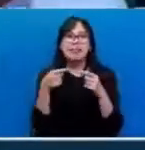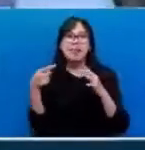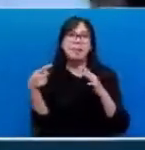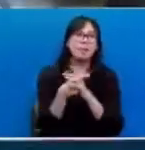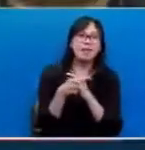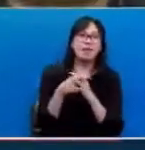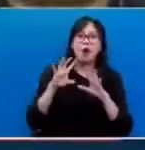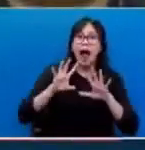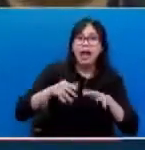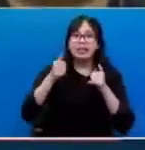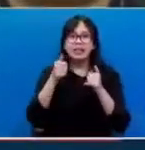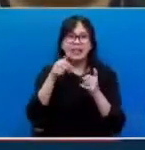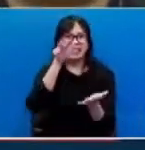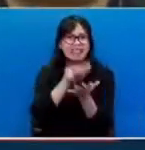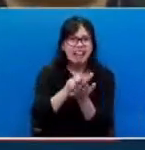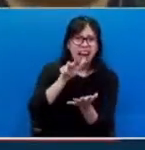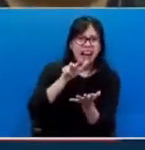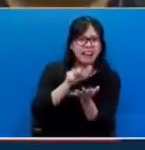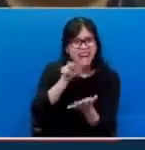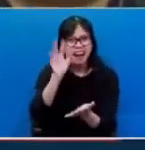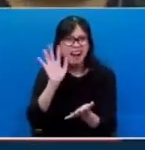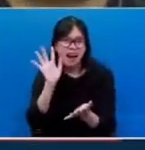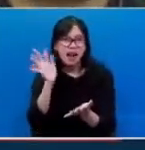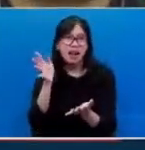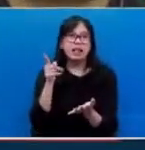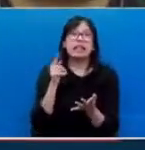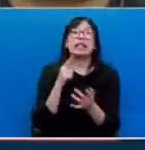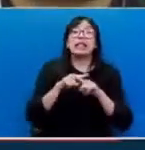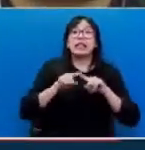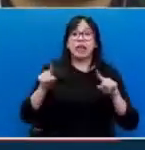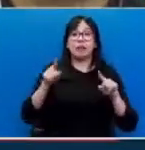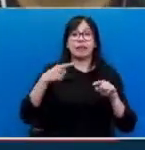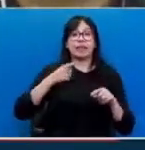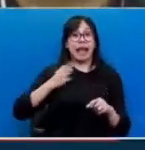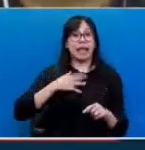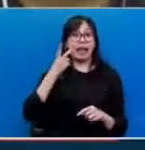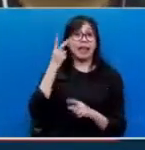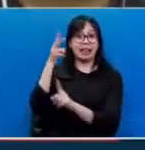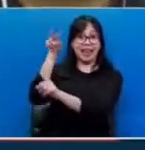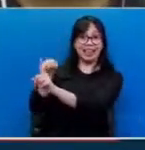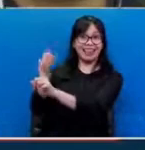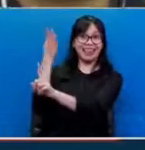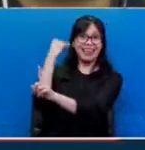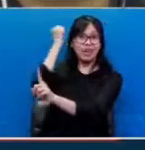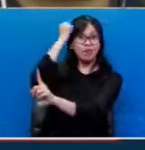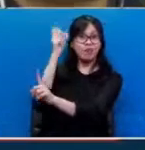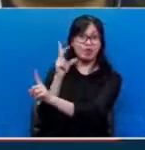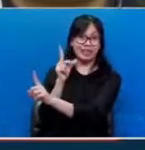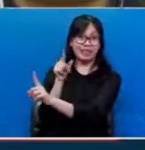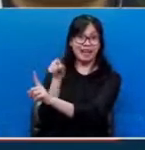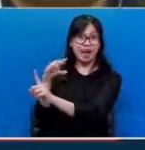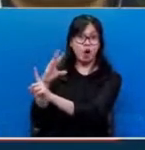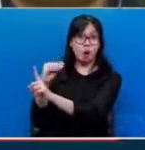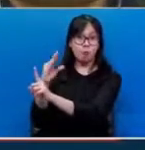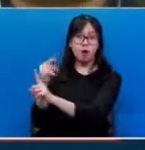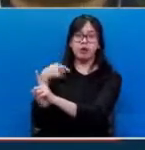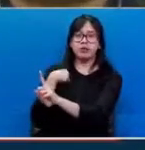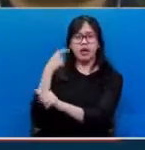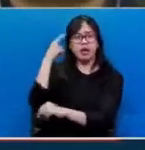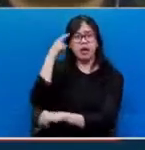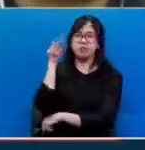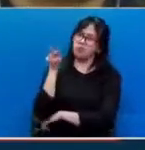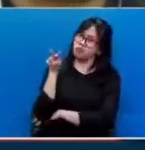eh Saya kira itu yang yang terjadi saya tapi saya menangkap begini ya Ee dia menjelaskan bahwa secara